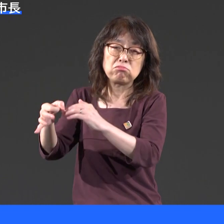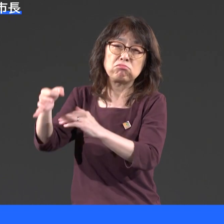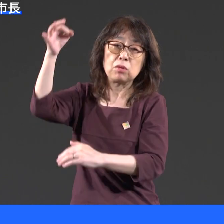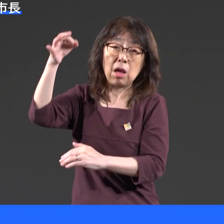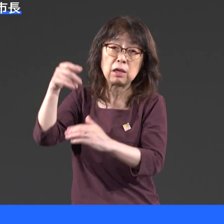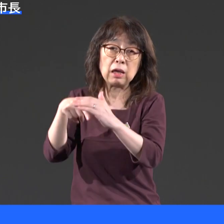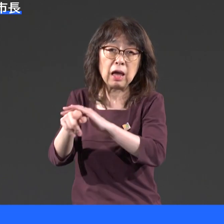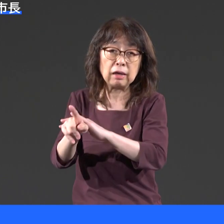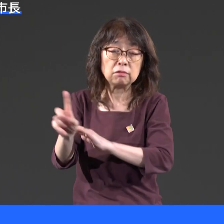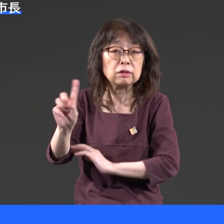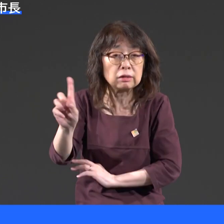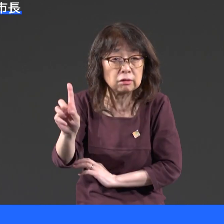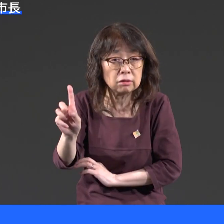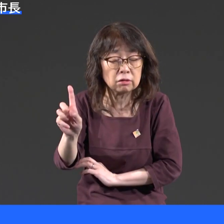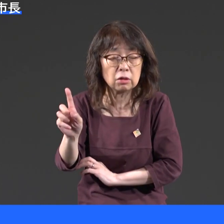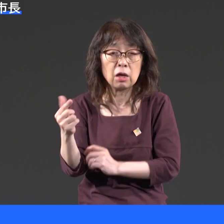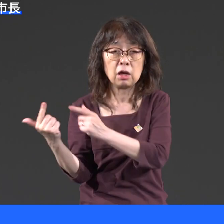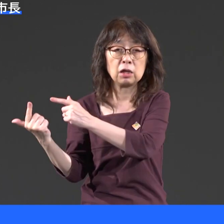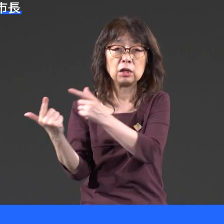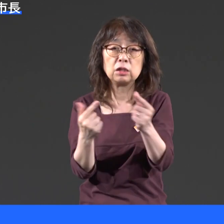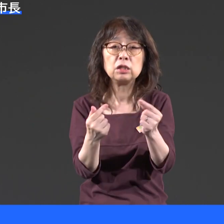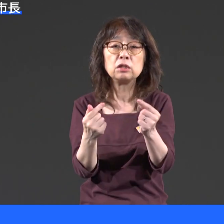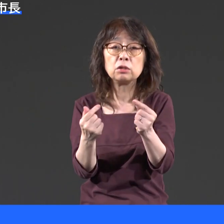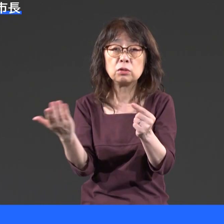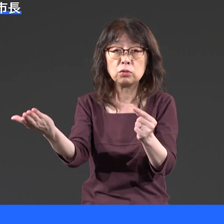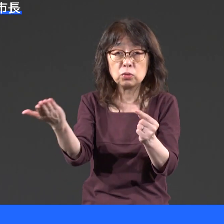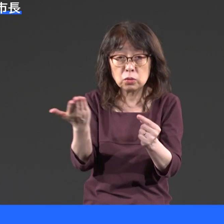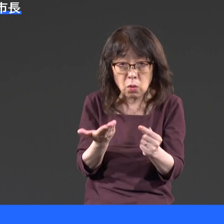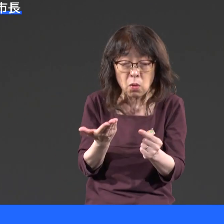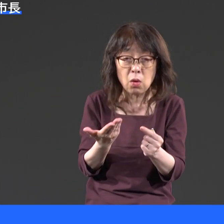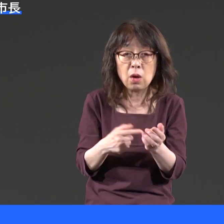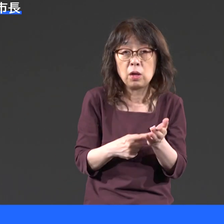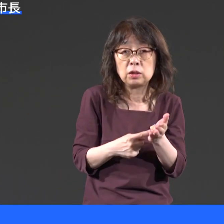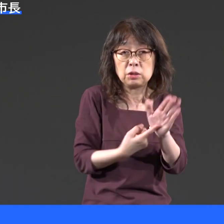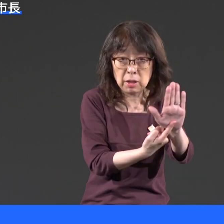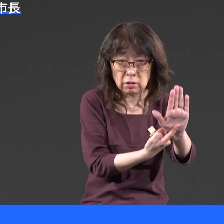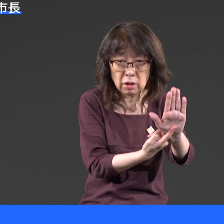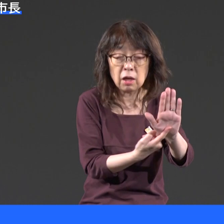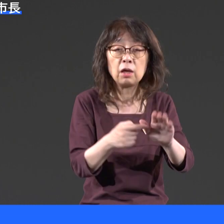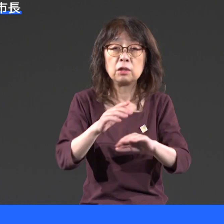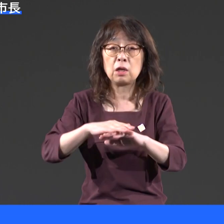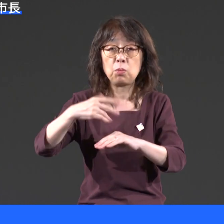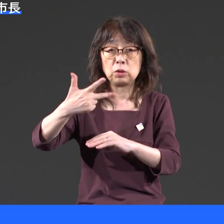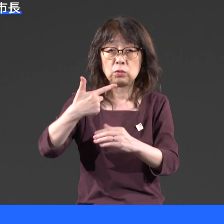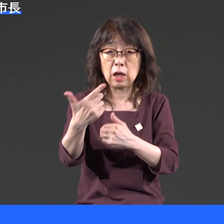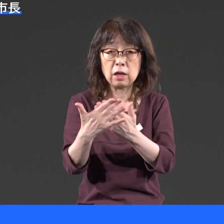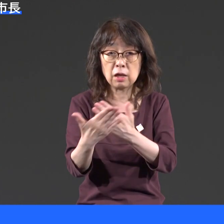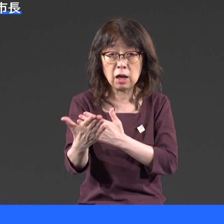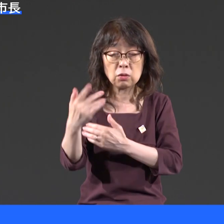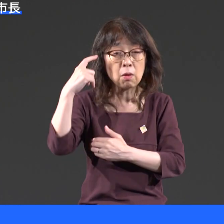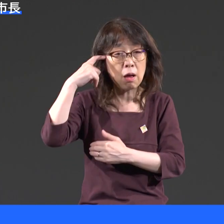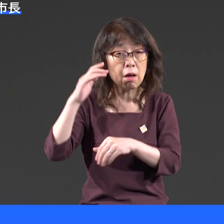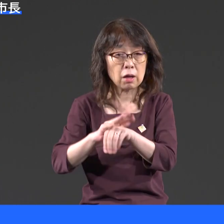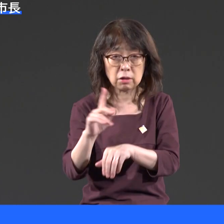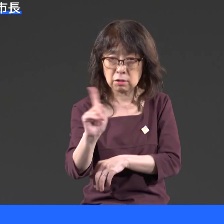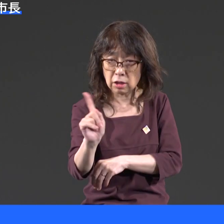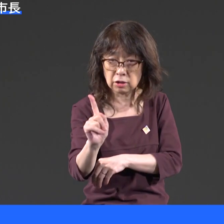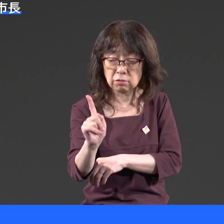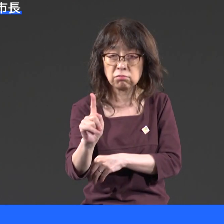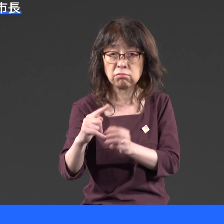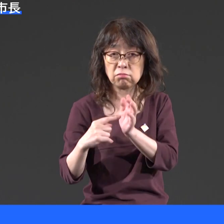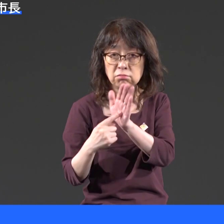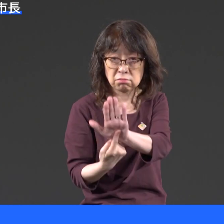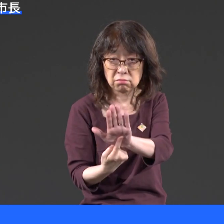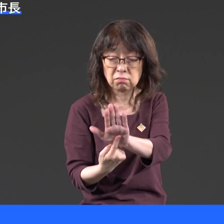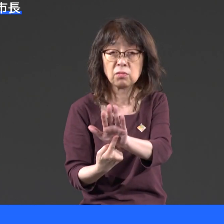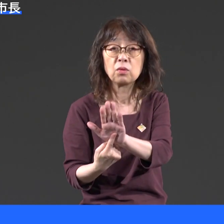をしっかりお示しをした上で、それでは札幌の大会で考えていることはどうなんだというようなこともですね、まだあ